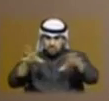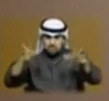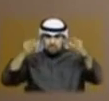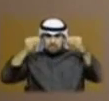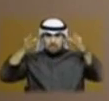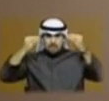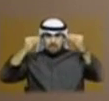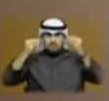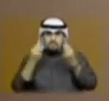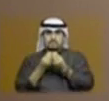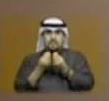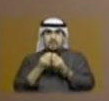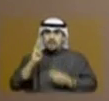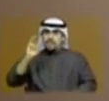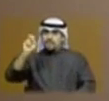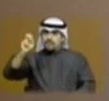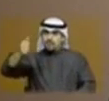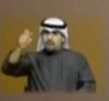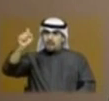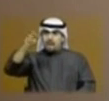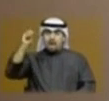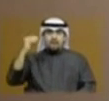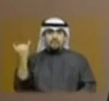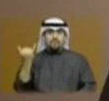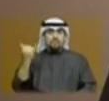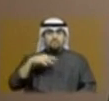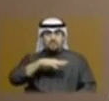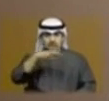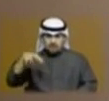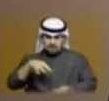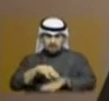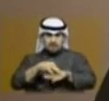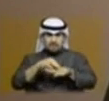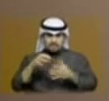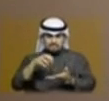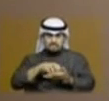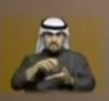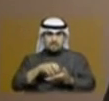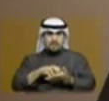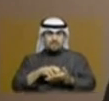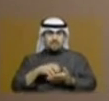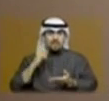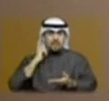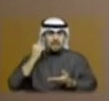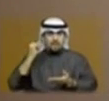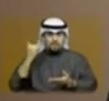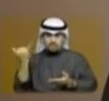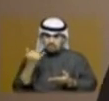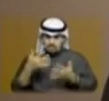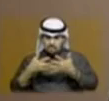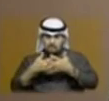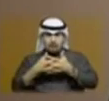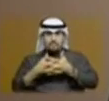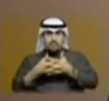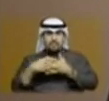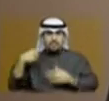الدول العربية. والمهم قوي ان احنا نتوحد حوالين فكرة، حوالين هدف، حوالين رؤية، حوالين ان احنا